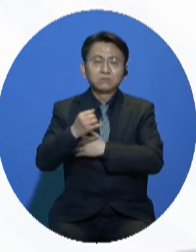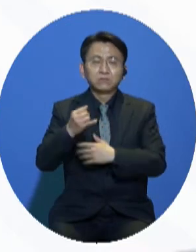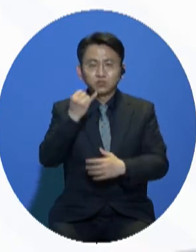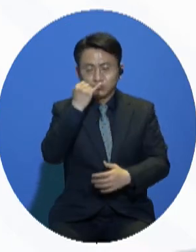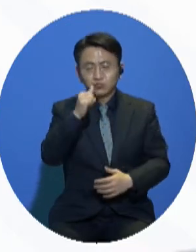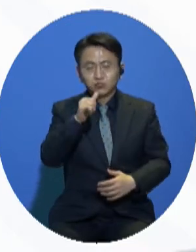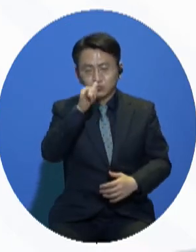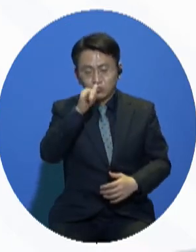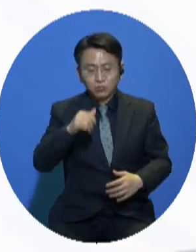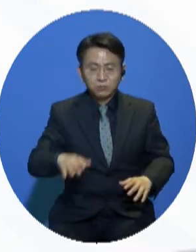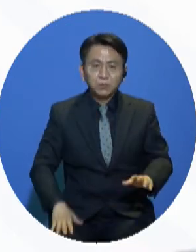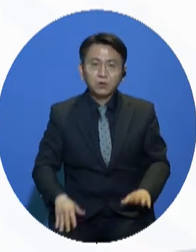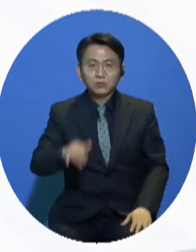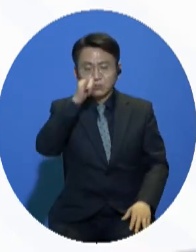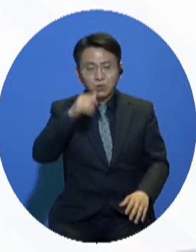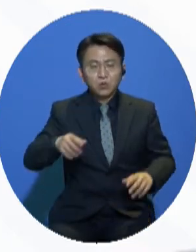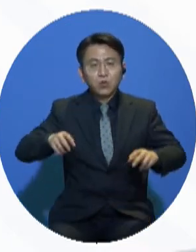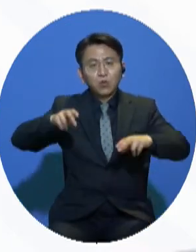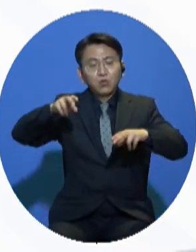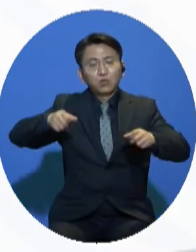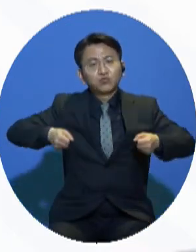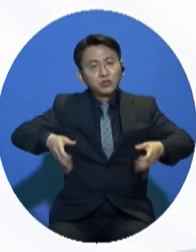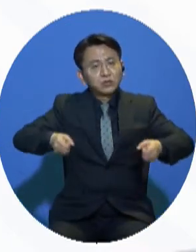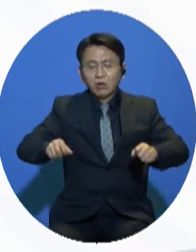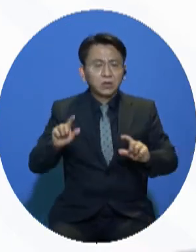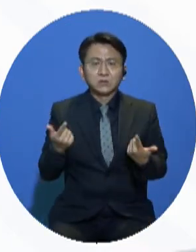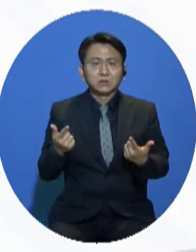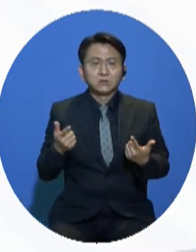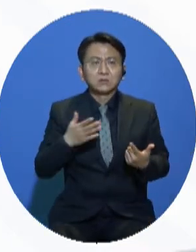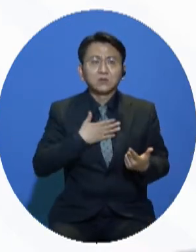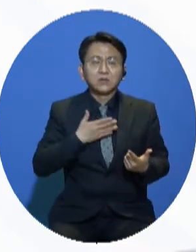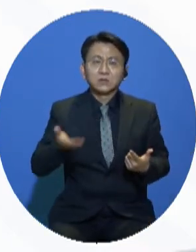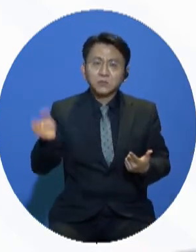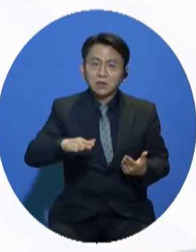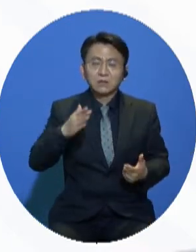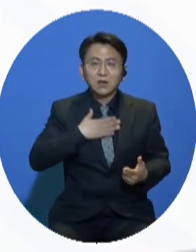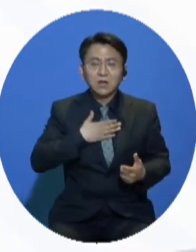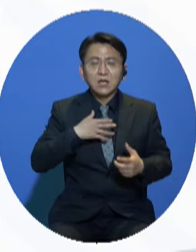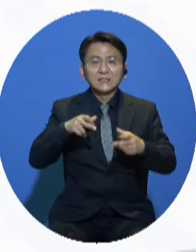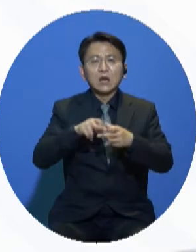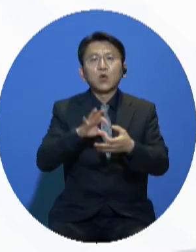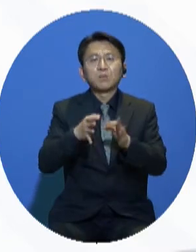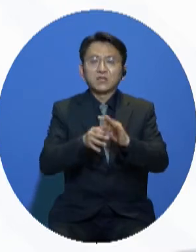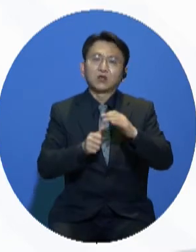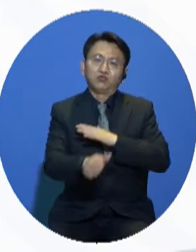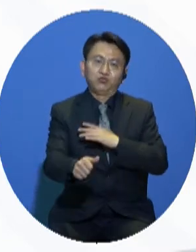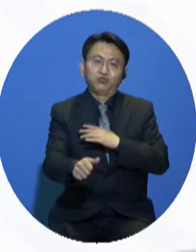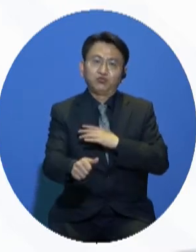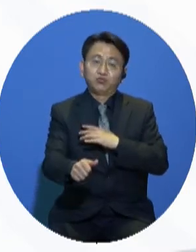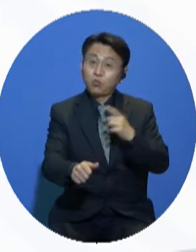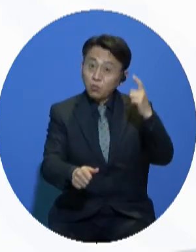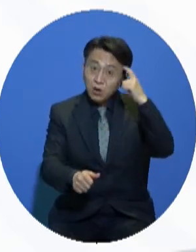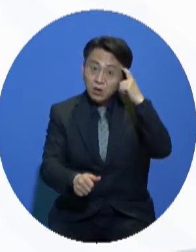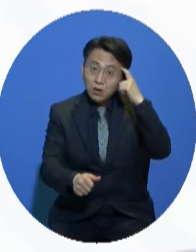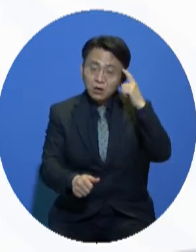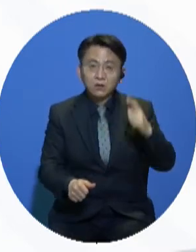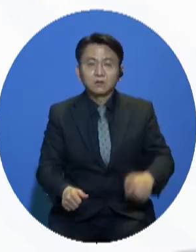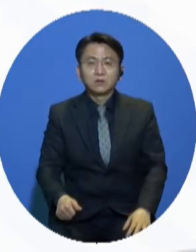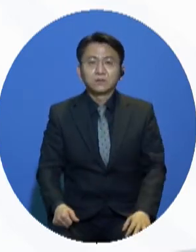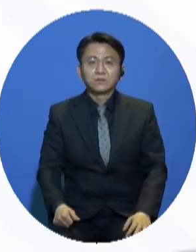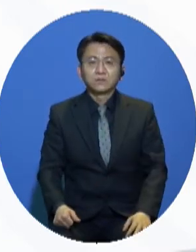것도 아닙니다. 그리고 휠체어에 앉아있는 것도 아닙니다. 하지만 저는 패럴림픽 선수입니다. 저는